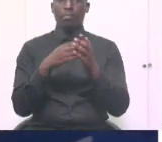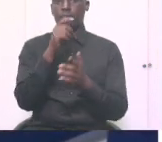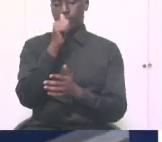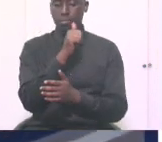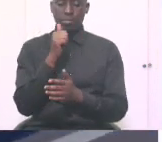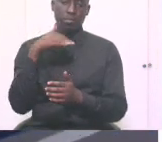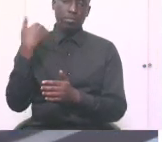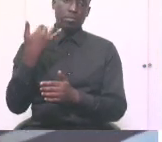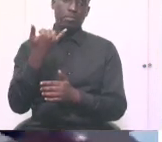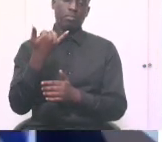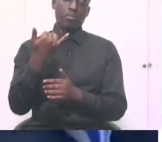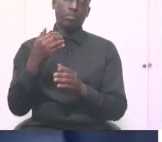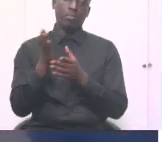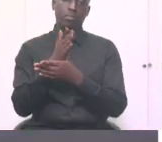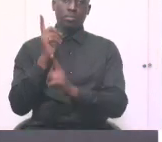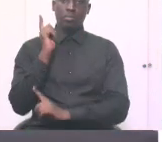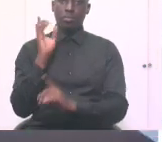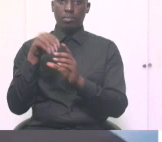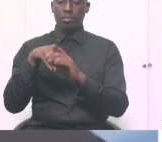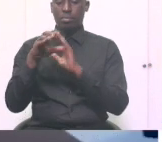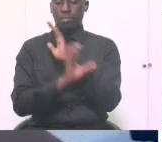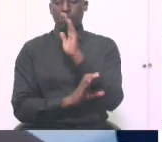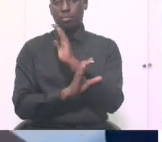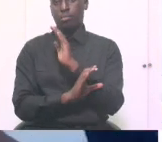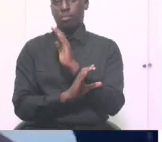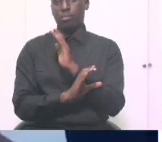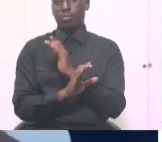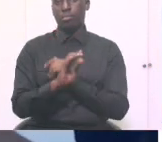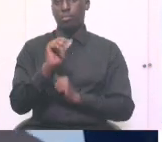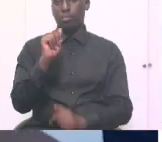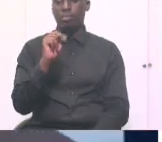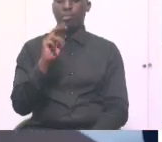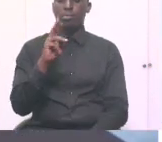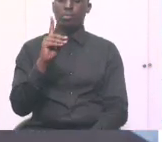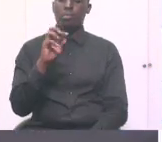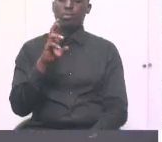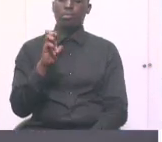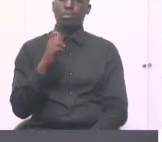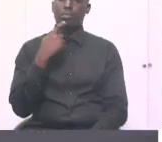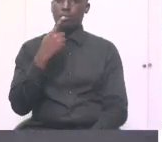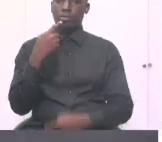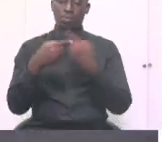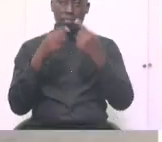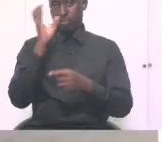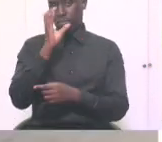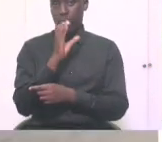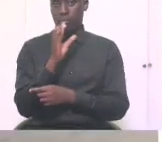n'umunyamabanga uhoraho muri Minisiteri y'umutekano w'imbere mu gihugu Lieutenant General André Ndayambaje bigamije